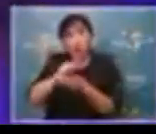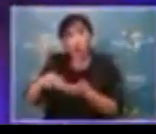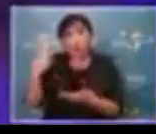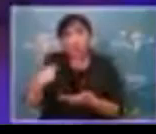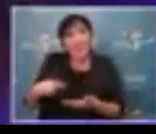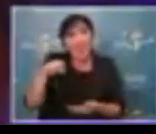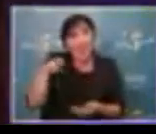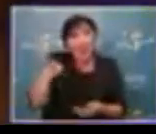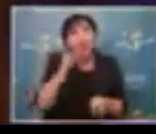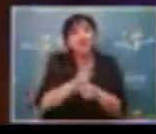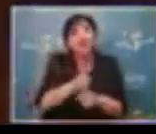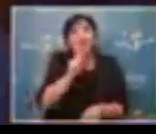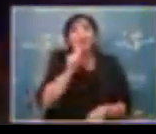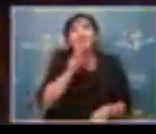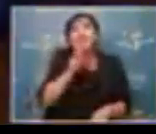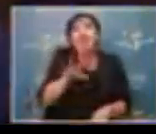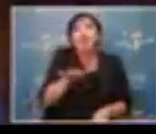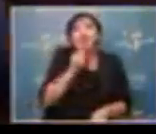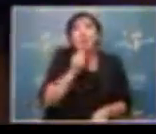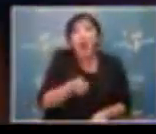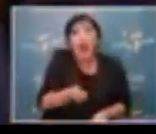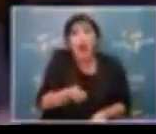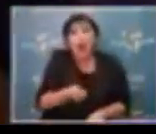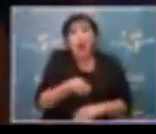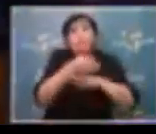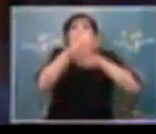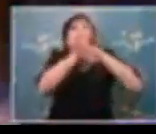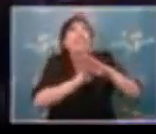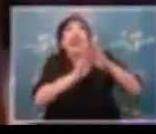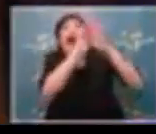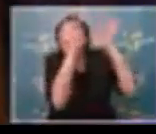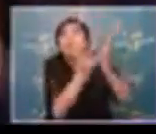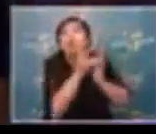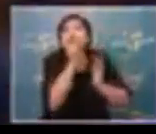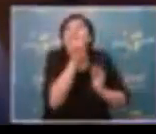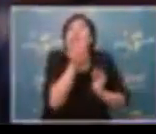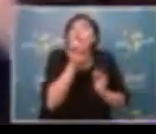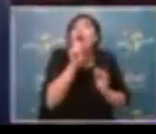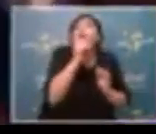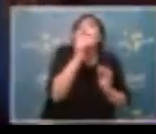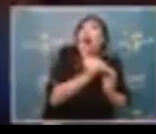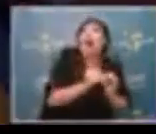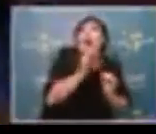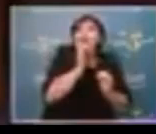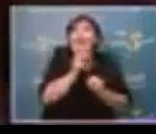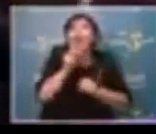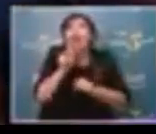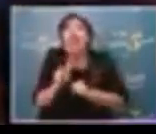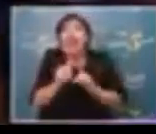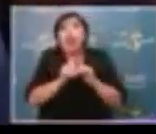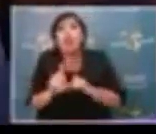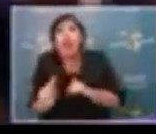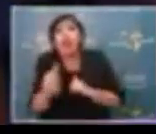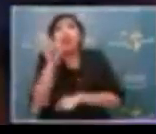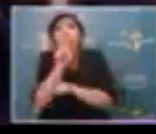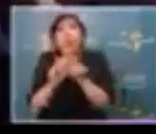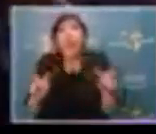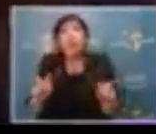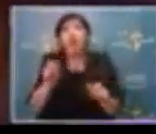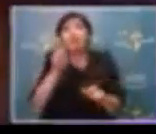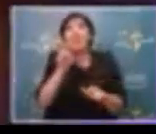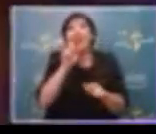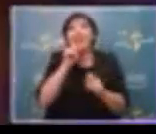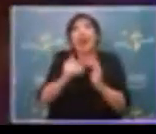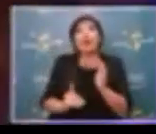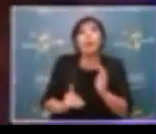dobbiamo avere 25 anni. Metà mondo è sotto i 24 anni. Vuol dire che 3 miliardi di persone sono sotto i 20